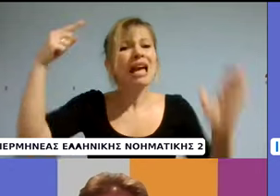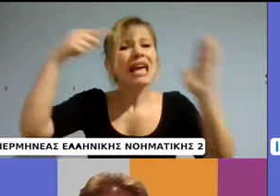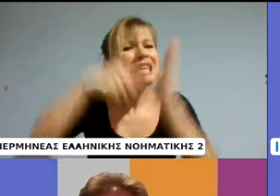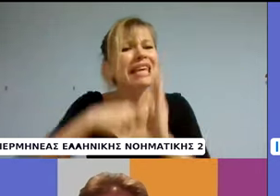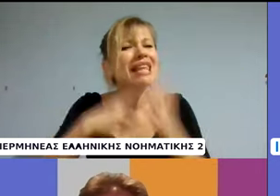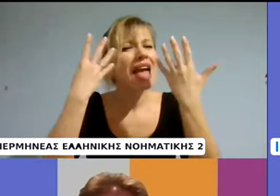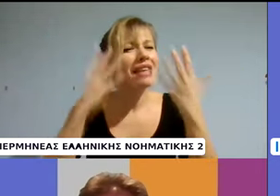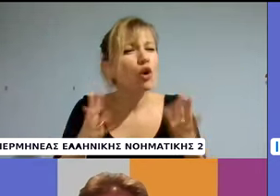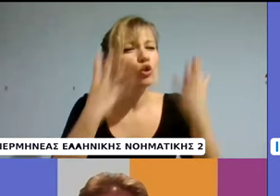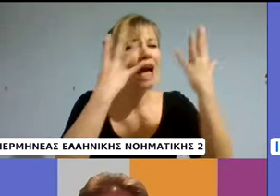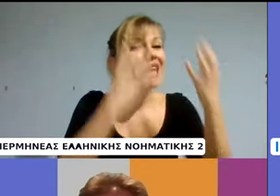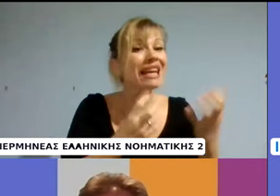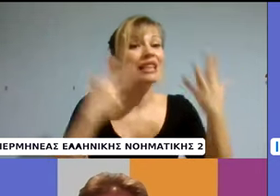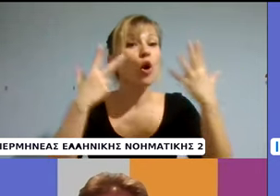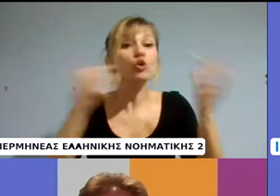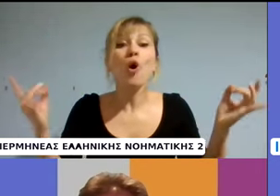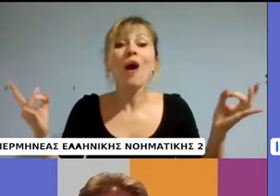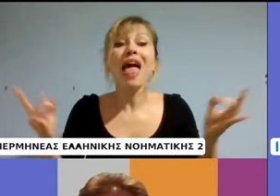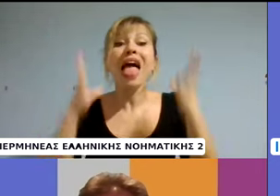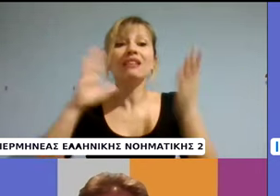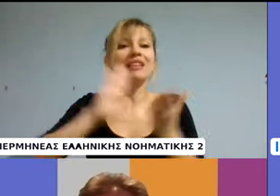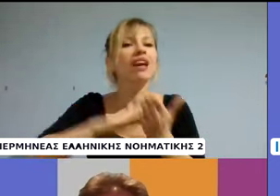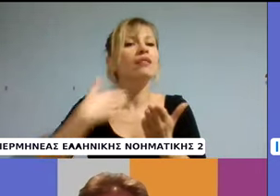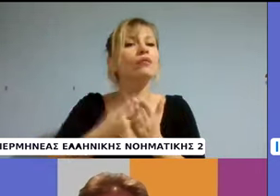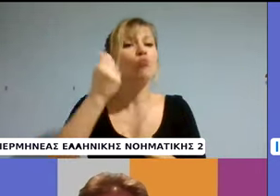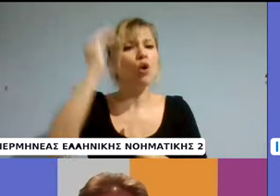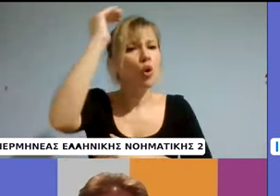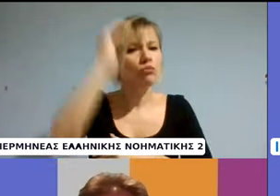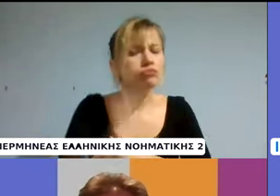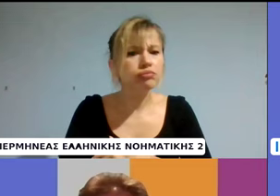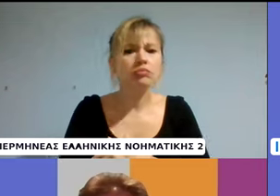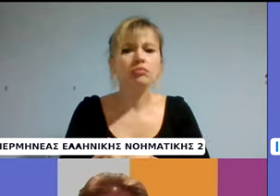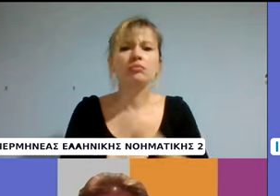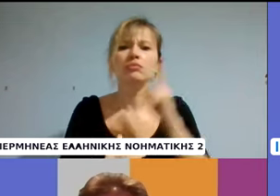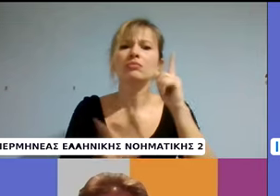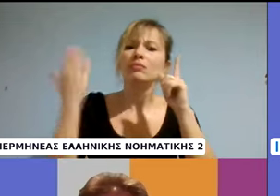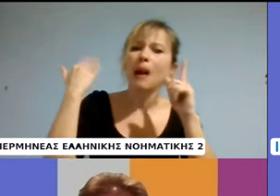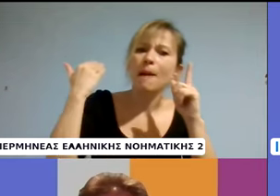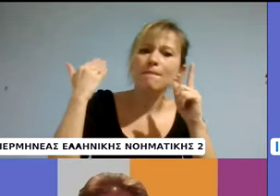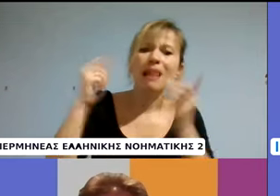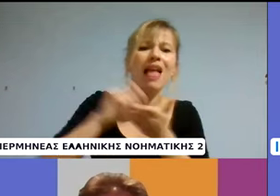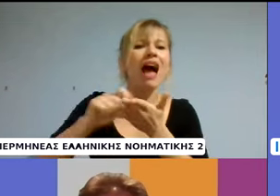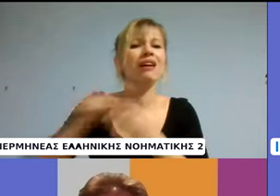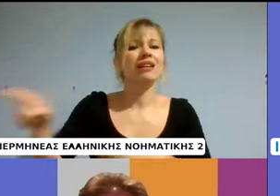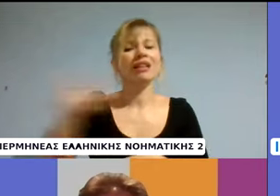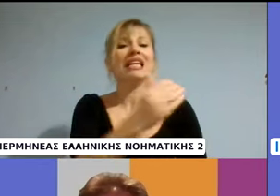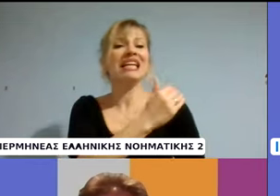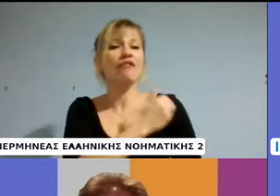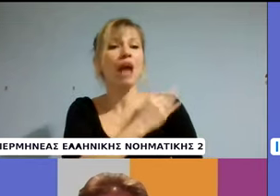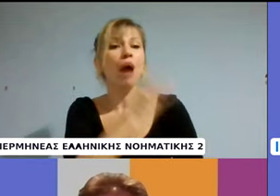1998, να σας πω, έπεσαν οι τιμές των μεταφραστών από τα 10 λεπτά που έδιναν τα γραφεία στα